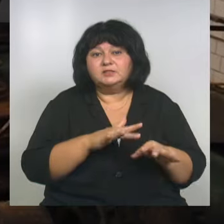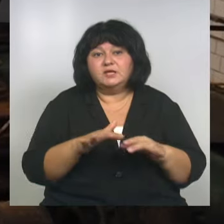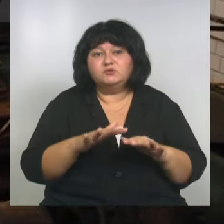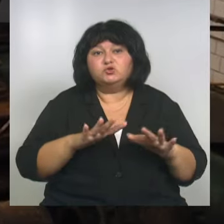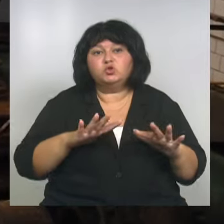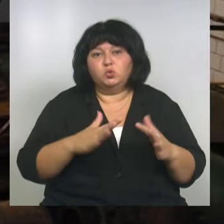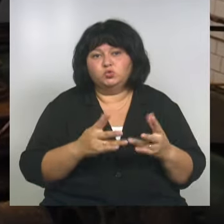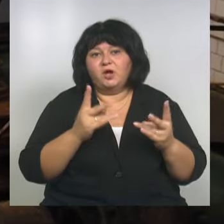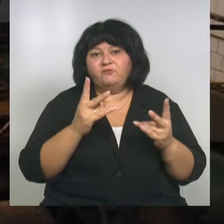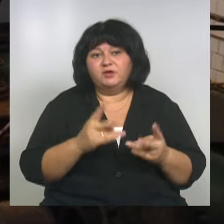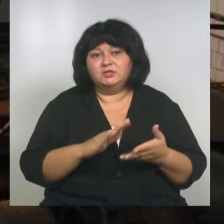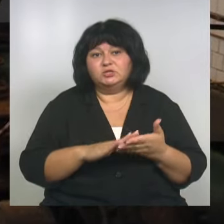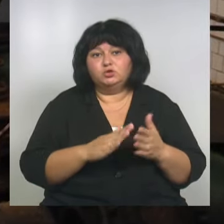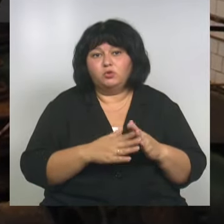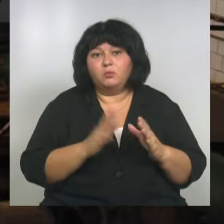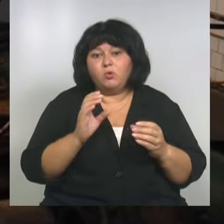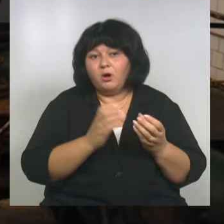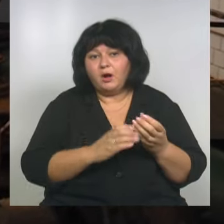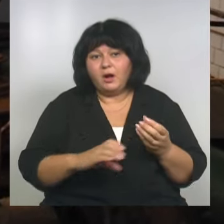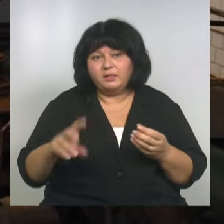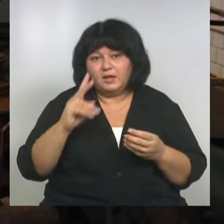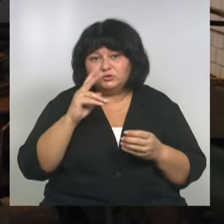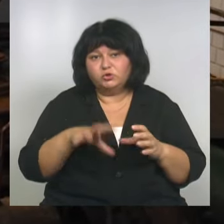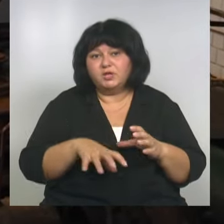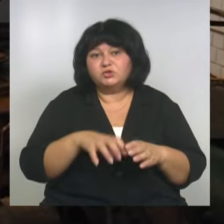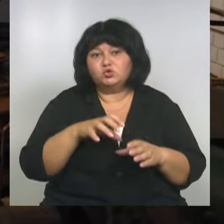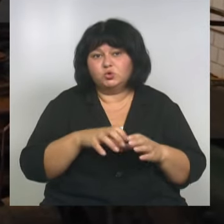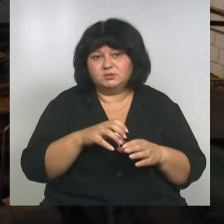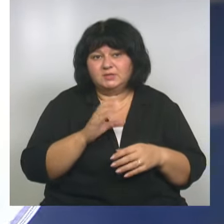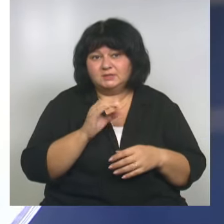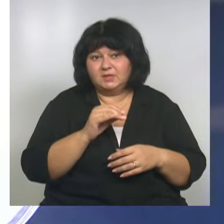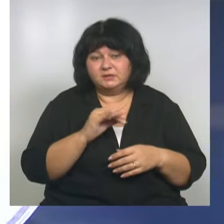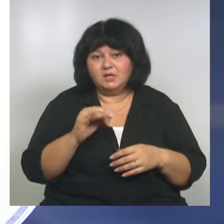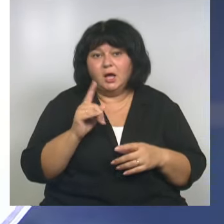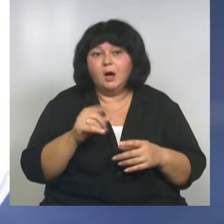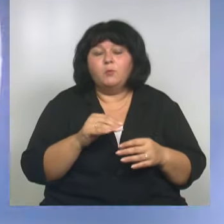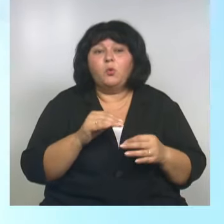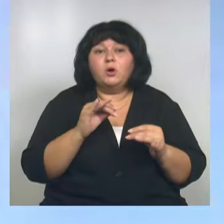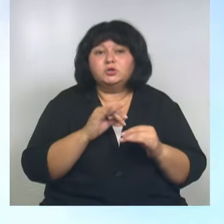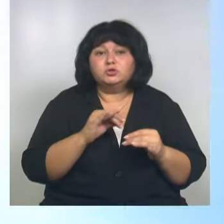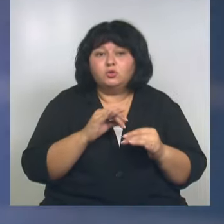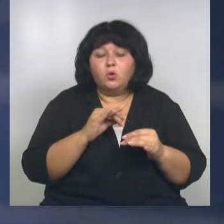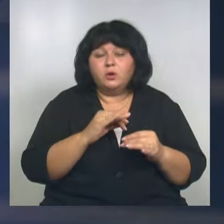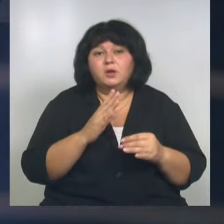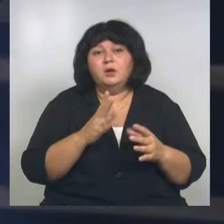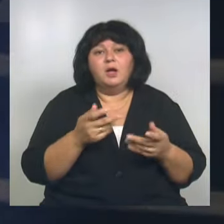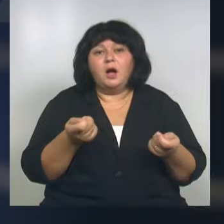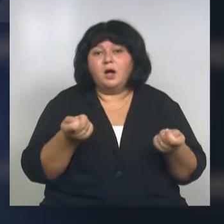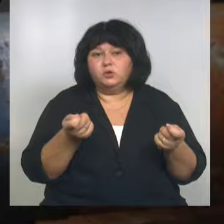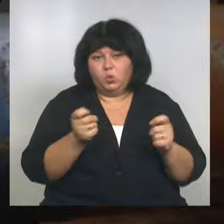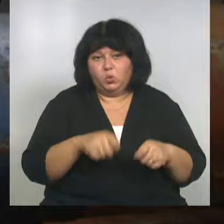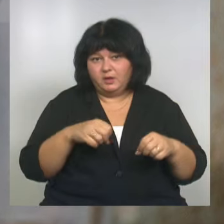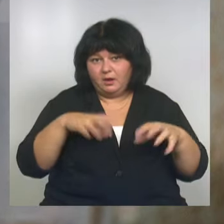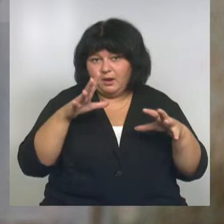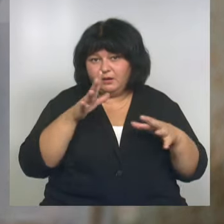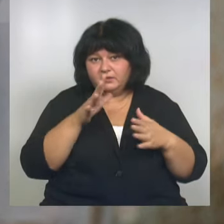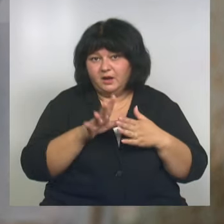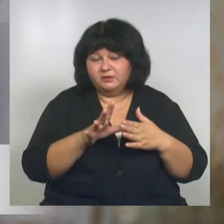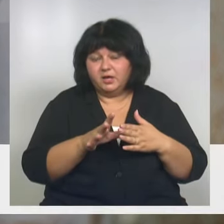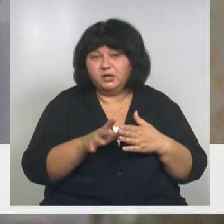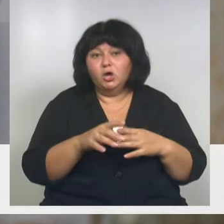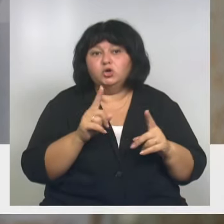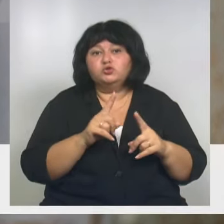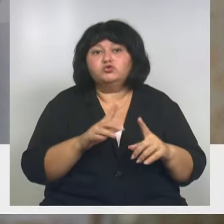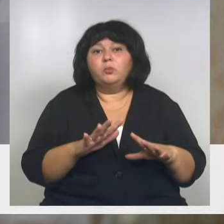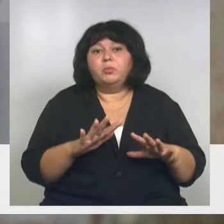аварийной ситуации на канализационно-насосной станции. По легенде, произошло полное отключение электроэнергии. Что